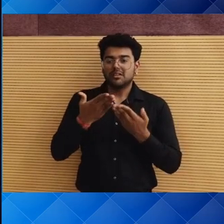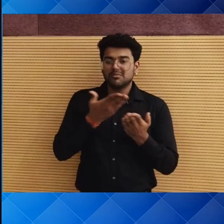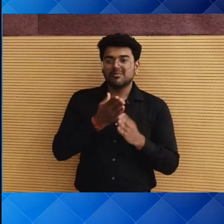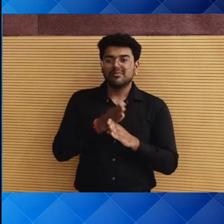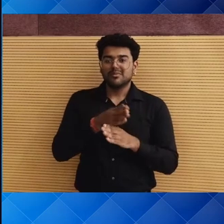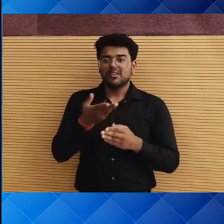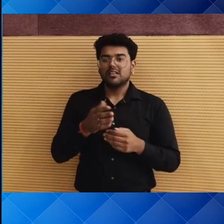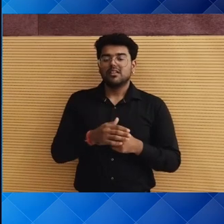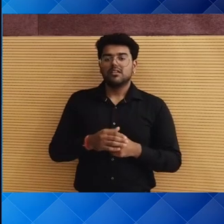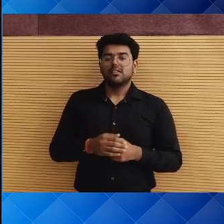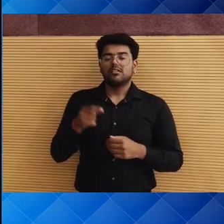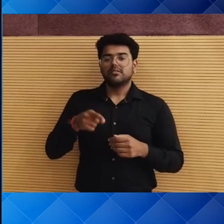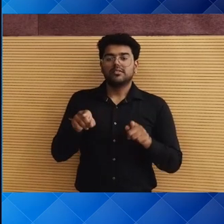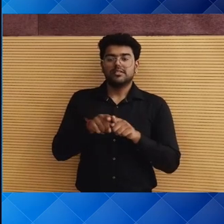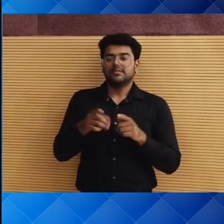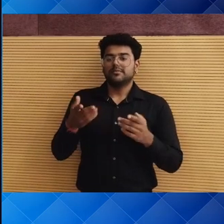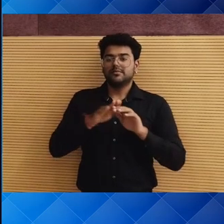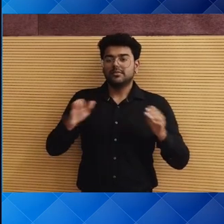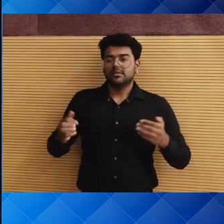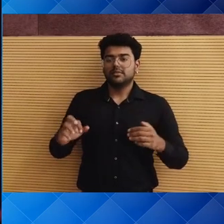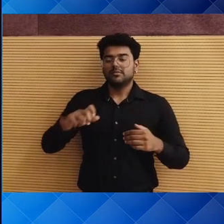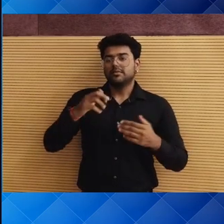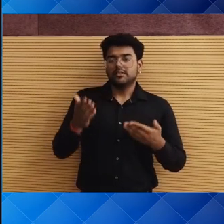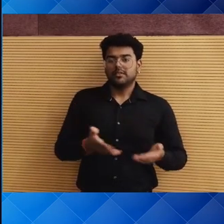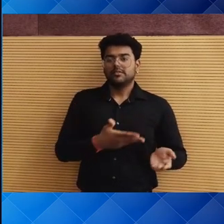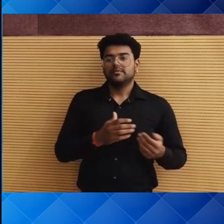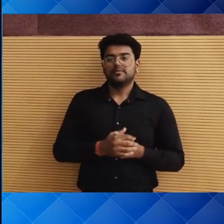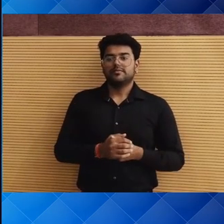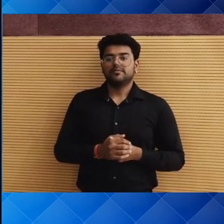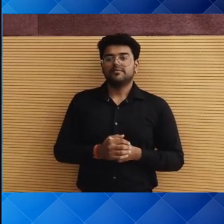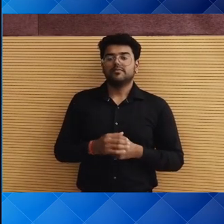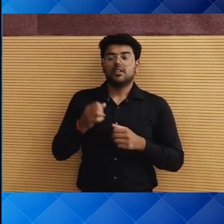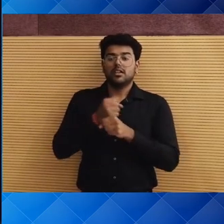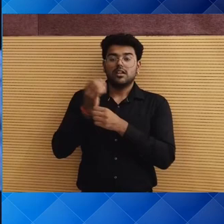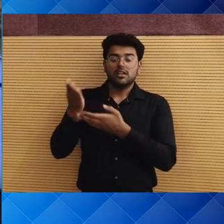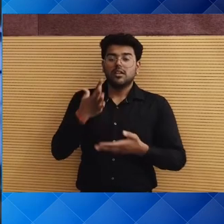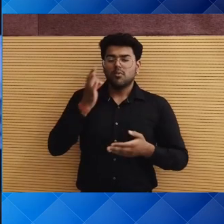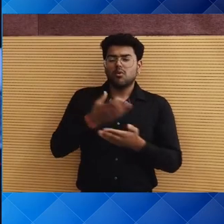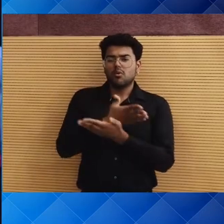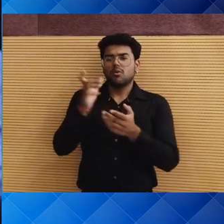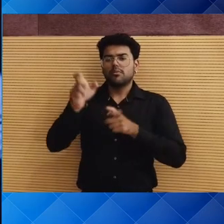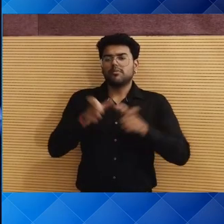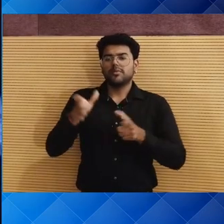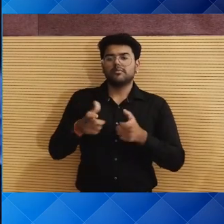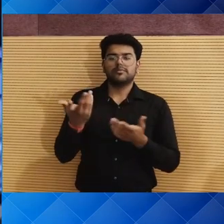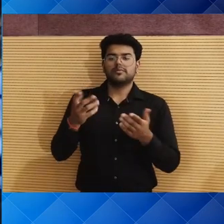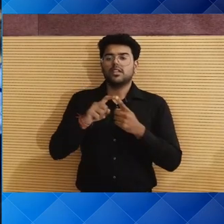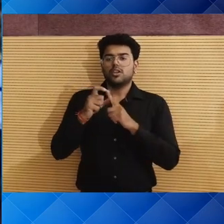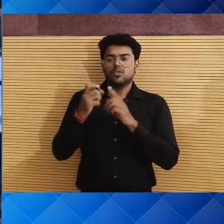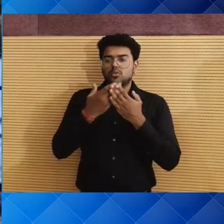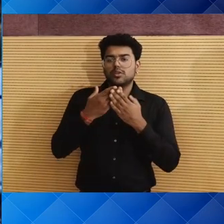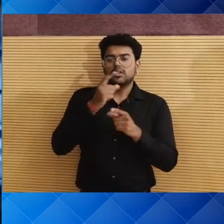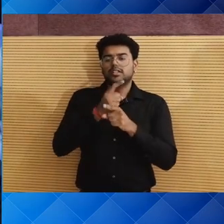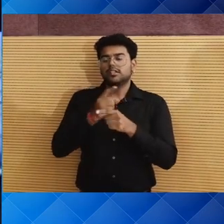निदेशक महोदय सर ने, वे मंच पर आ रहे हैं। मैं मुख्य अतिथि महोदय, विशिष्ट अतिथियों और सभागृह में उपस्थित सभी शिक्षाविदों,